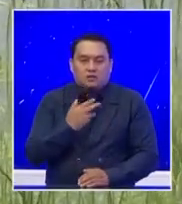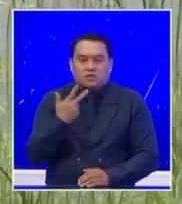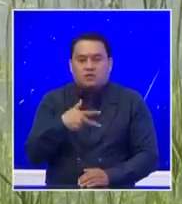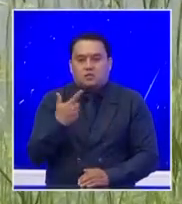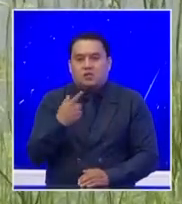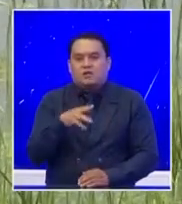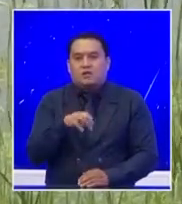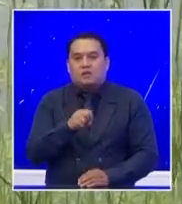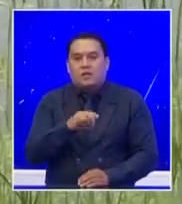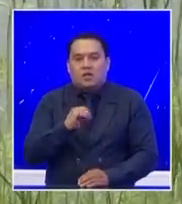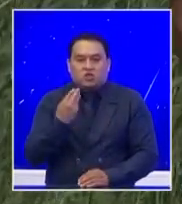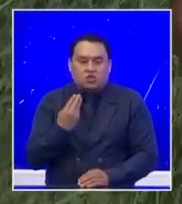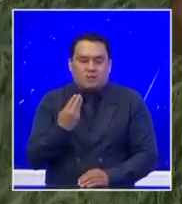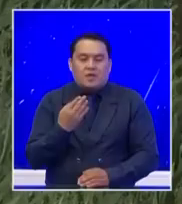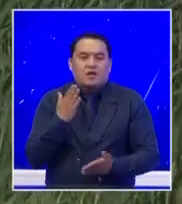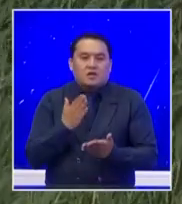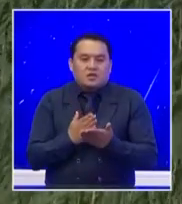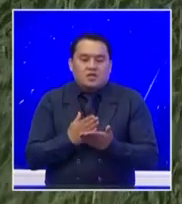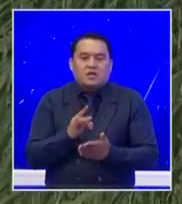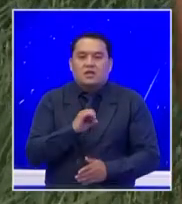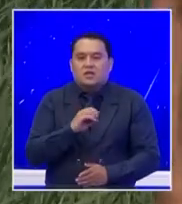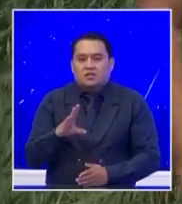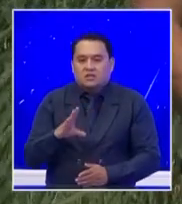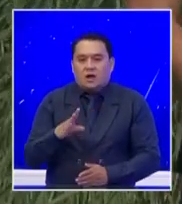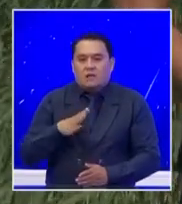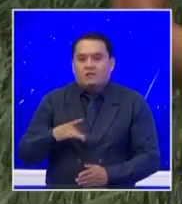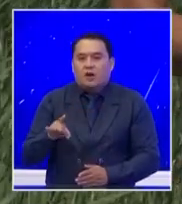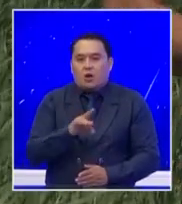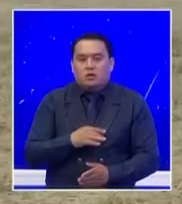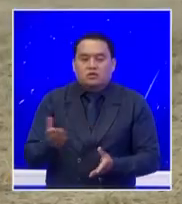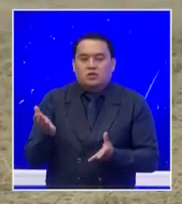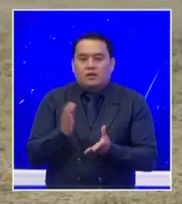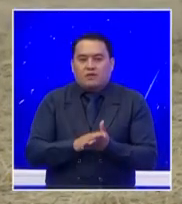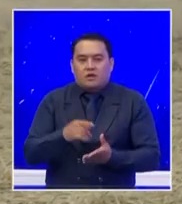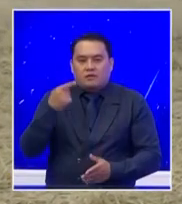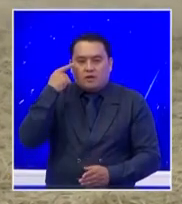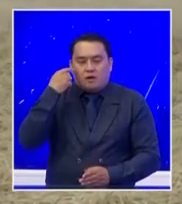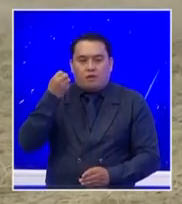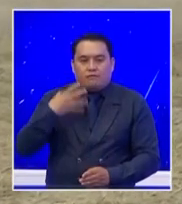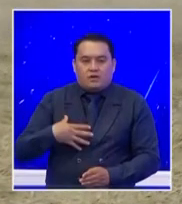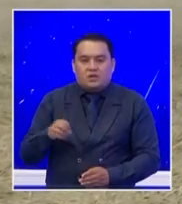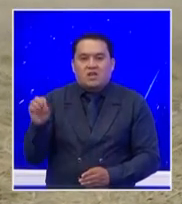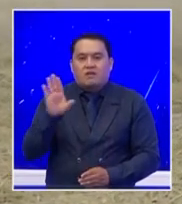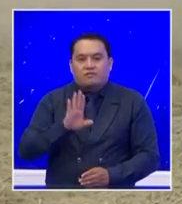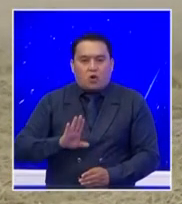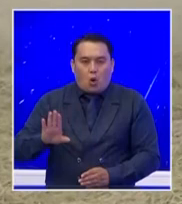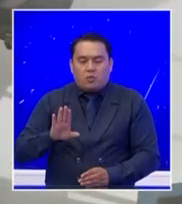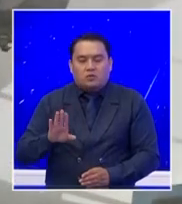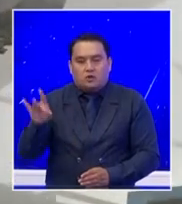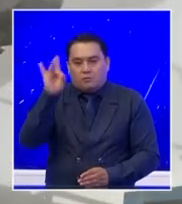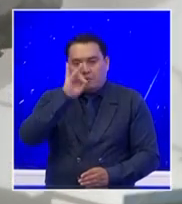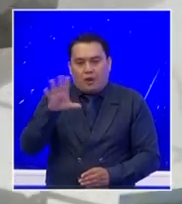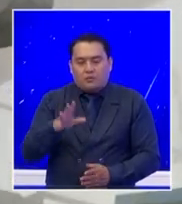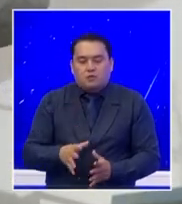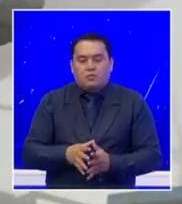37 в Балхашском районе. Следует отметить, что с рисовой продукцией Балхашского района знакомы в Киргизии, Афганистане и даже Европе, где она давно уже обрела